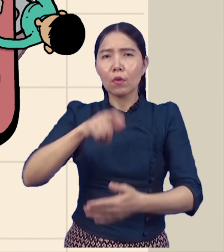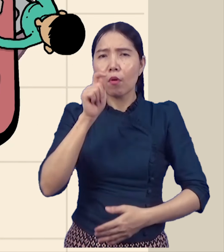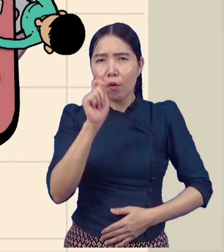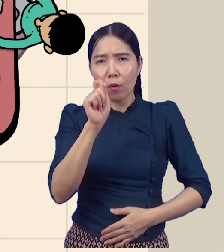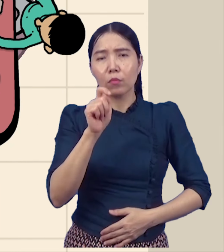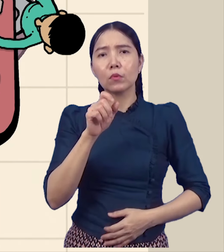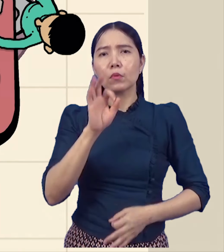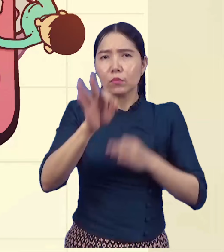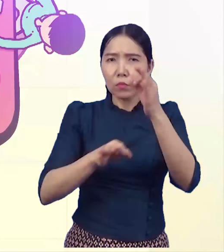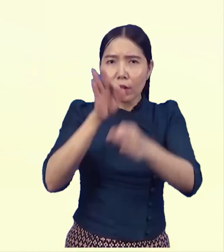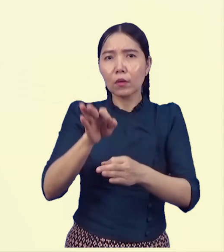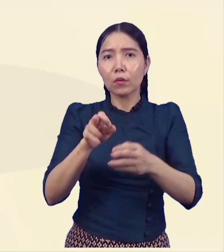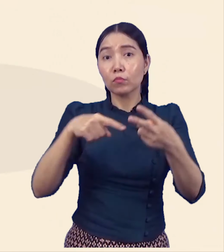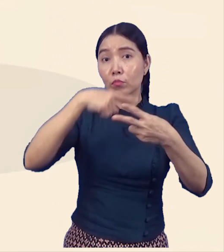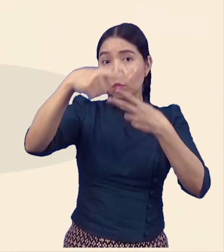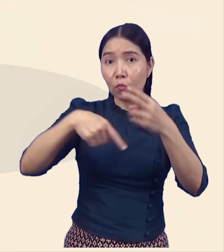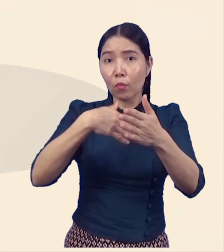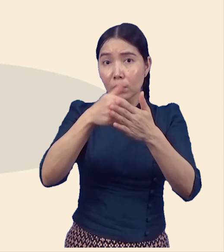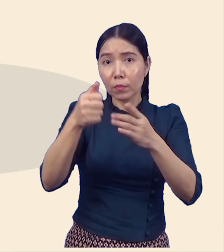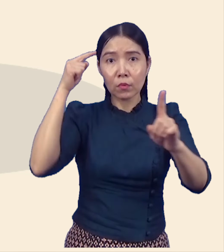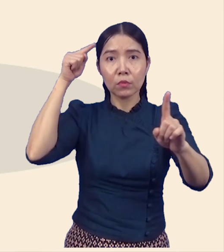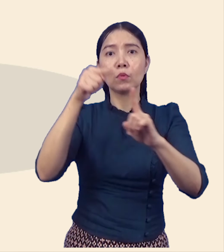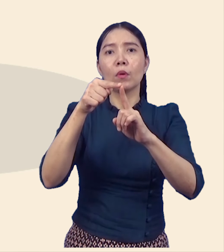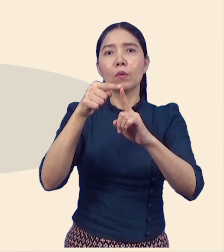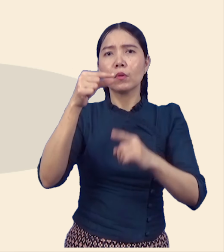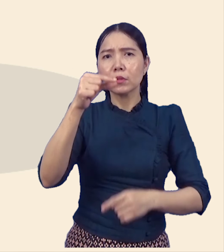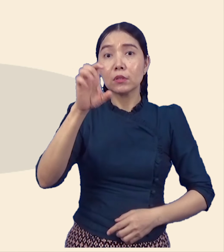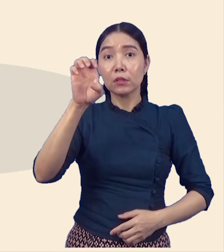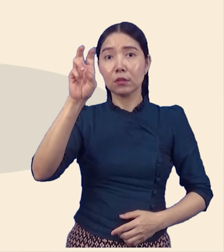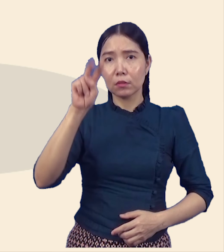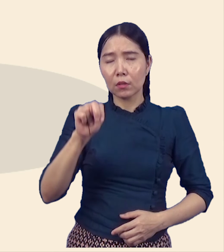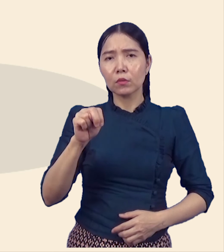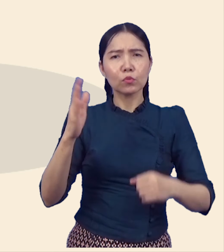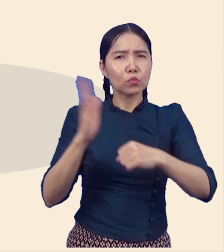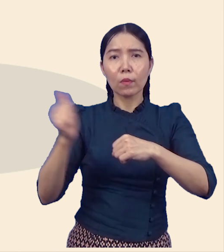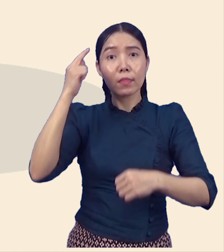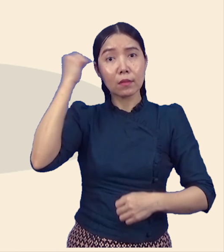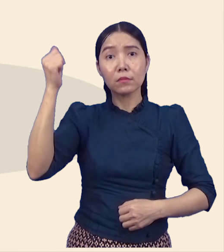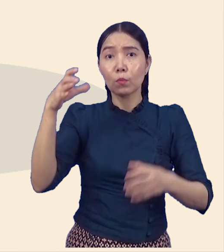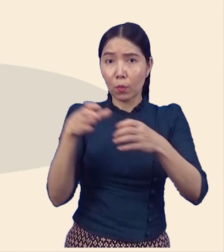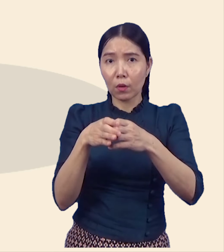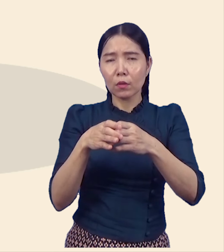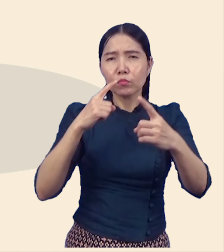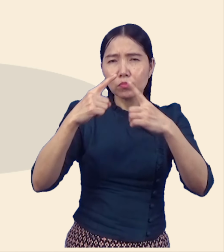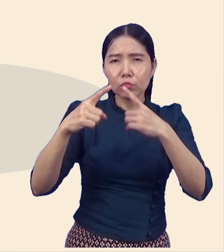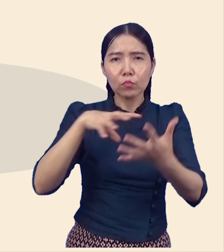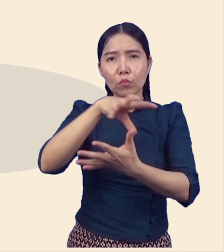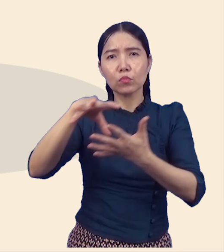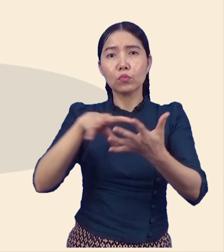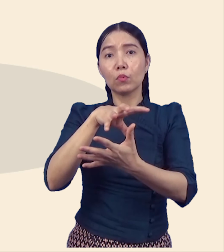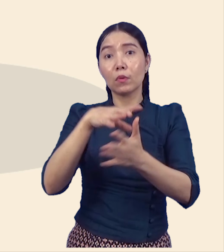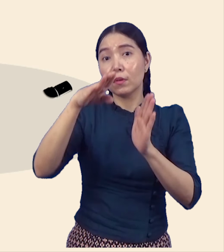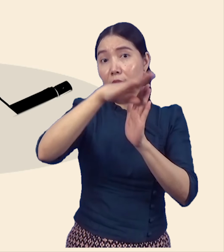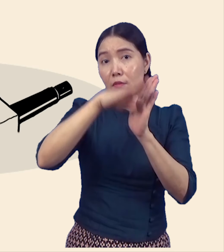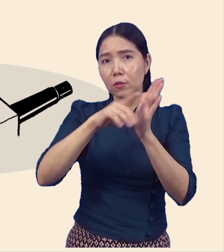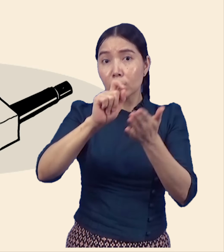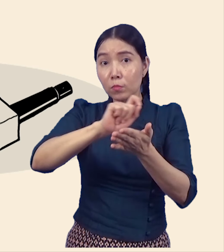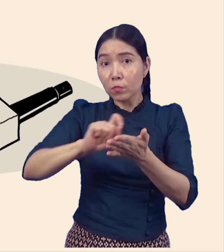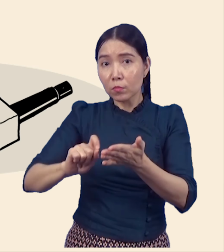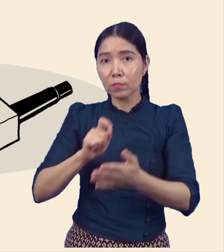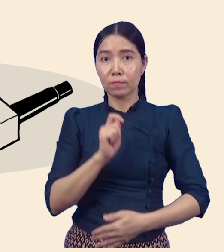ရပါမည် ၎င်းတို့ကြုံတွေ့ခဲ့ရသောဖြစ်ရပ်အကြောင်းများကိုမီဒီယာကတစ်စက်မျှဝေပေးရန်သို့မဟုတ်အ